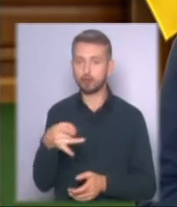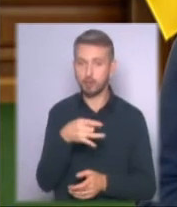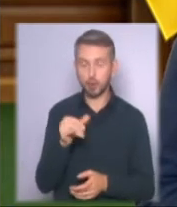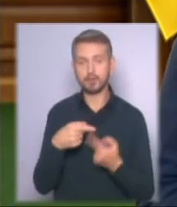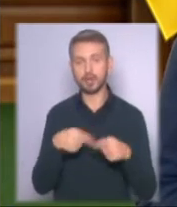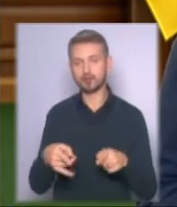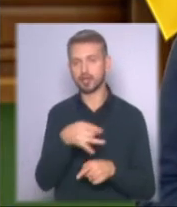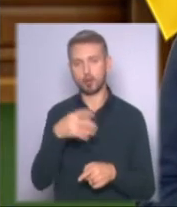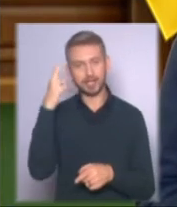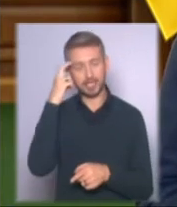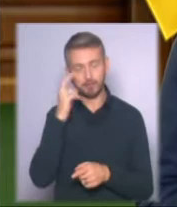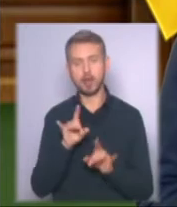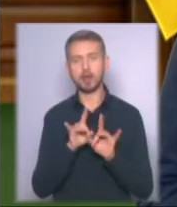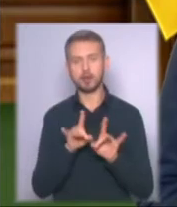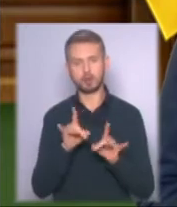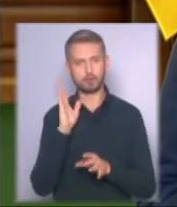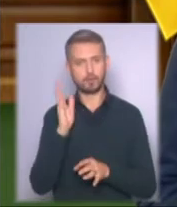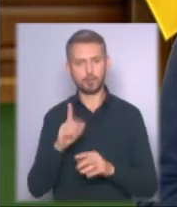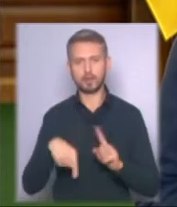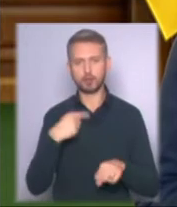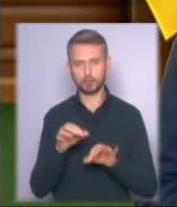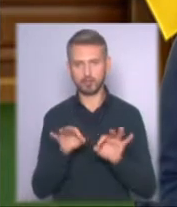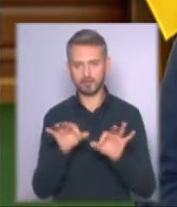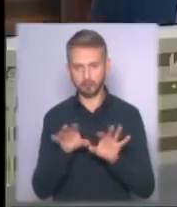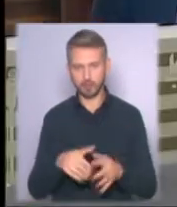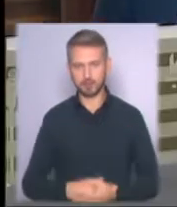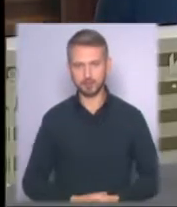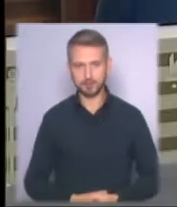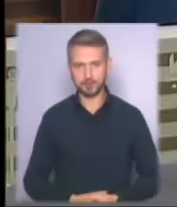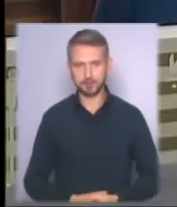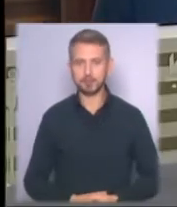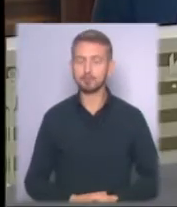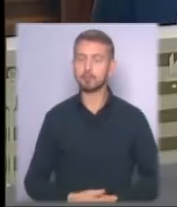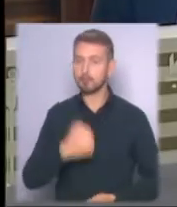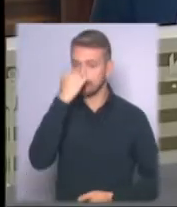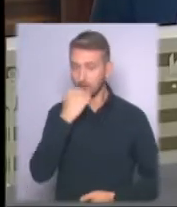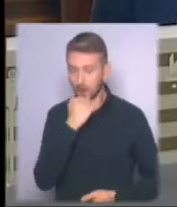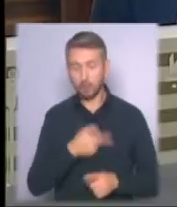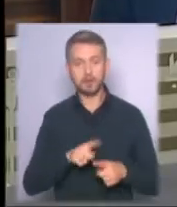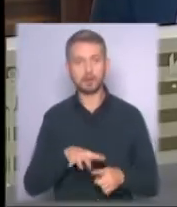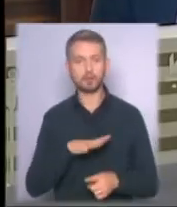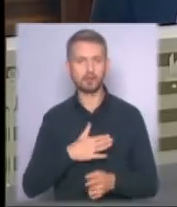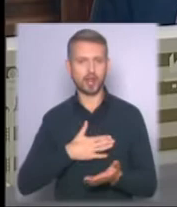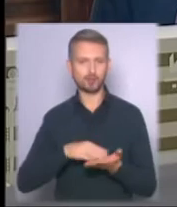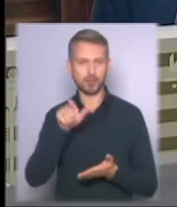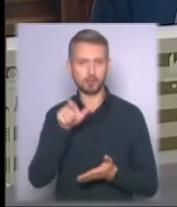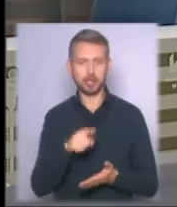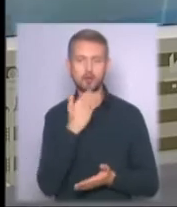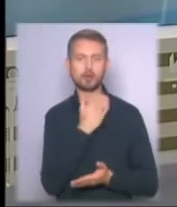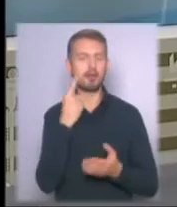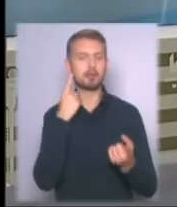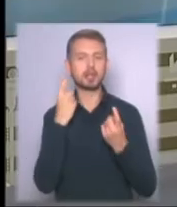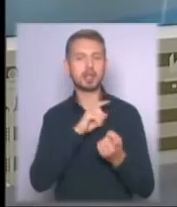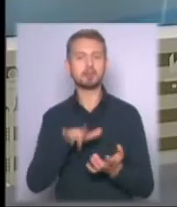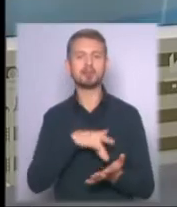інших районах столиці, ми вже розповімо у наших наступних випусках. Студія. Дякую. І нагадаю, це був Вадим Ярошенко з останніми даними із